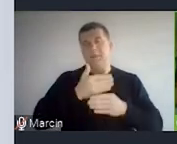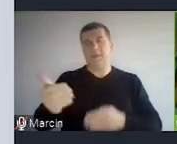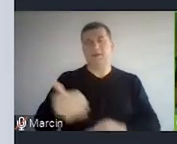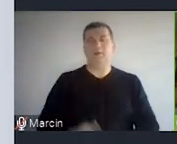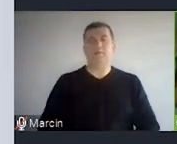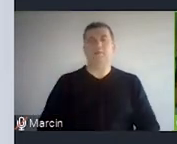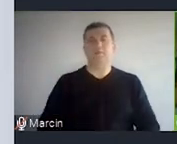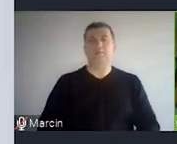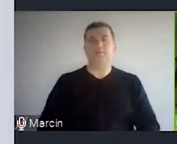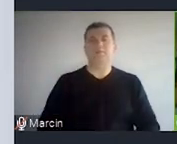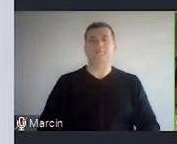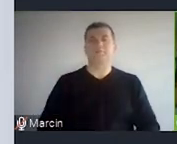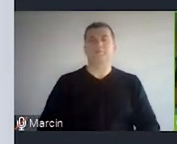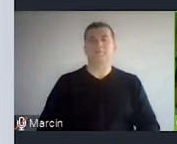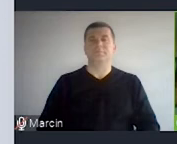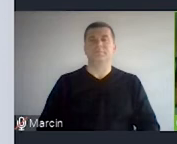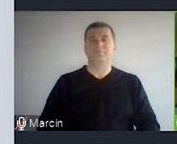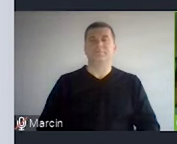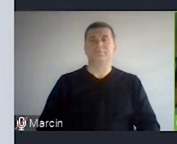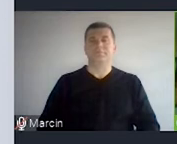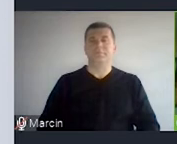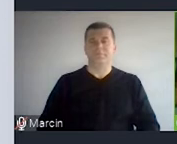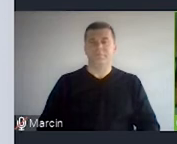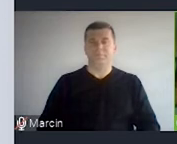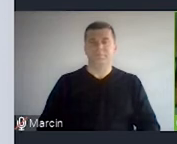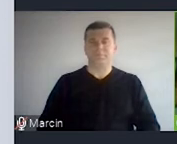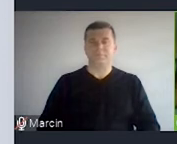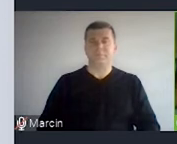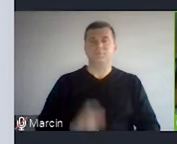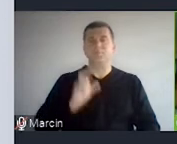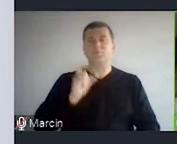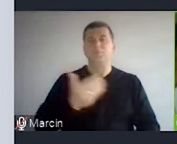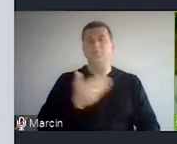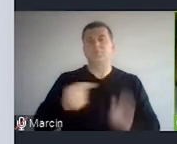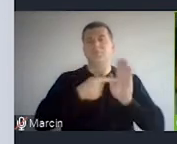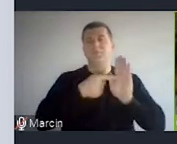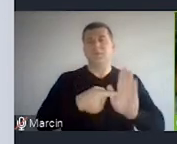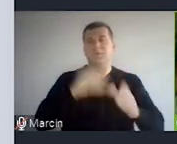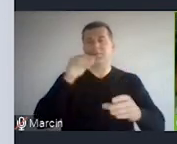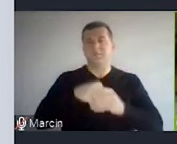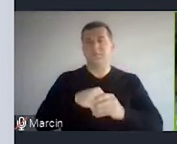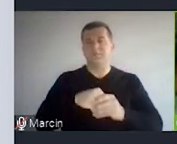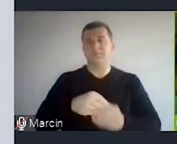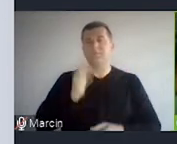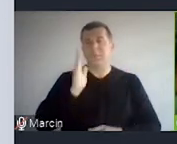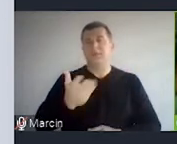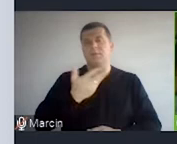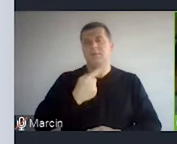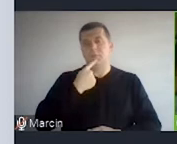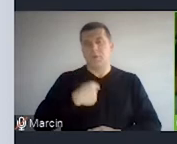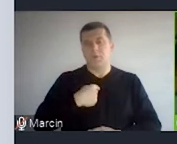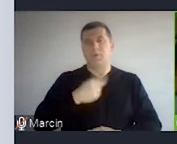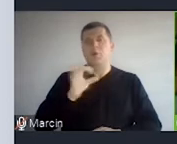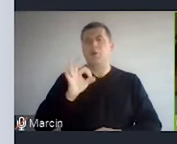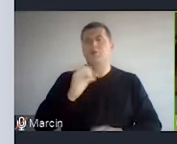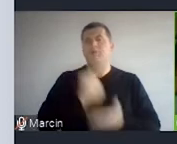więc będziemy kontynuować. Drodzy, co w wytycznych będzie nam mówiło o uproszczonych